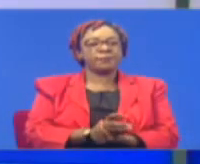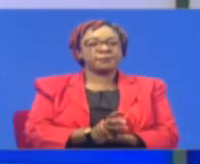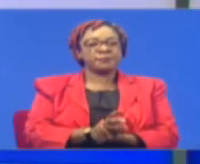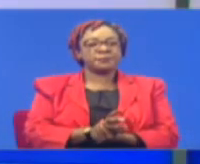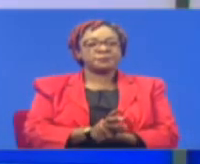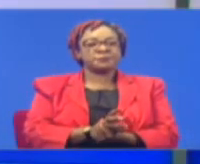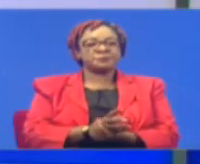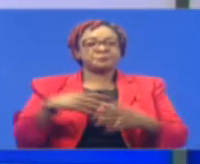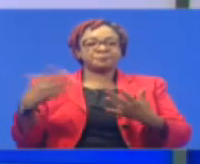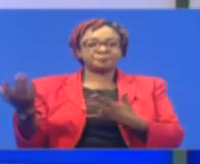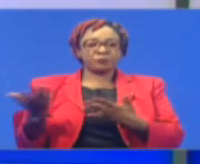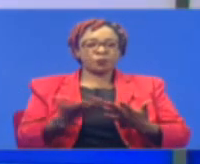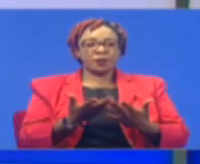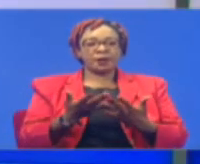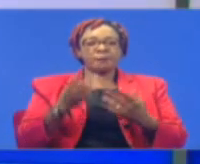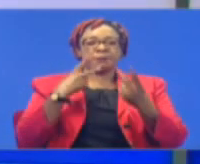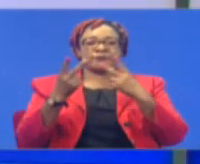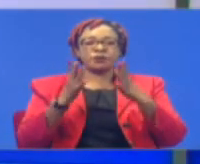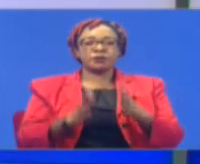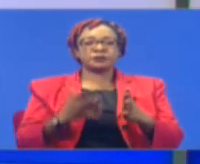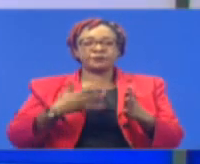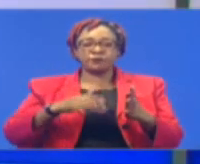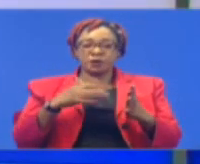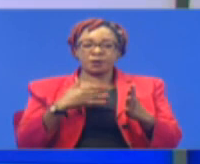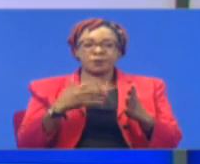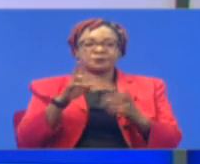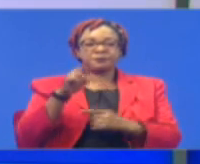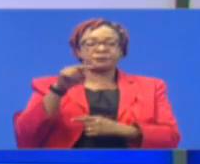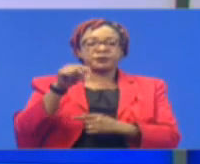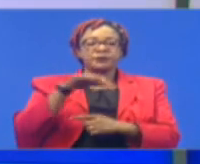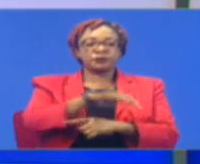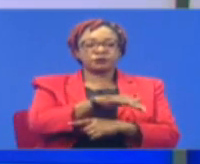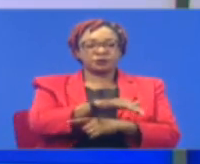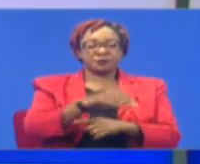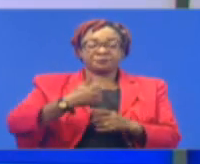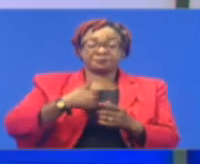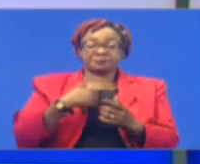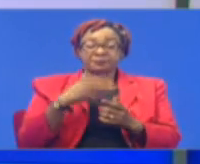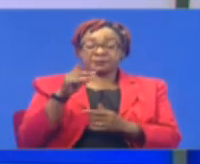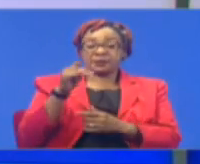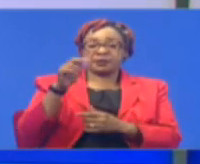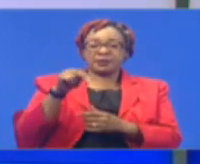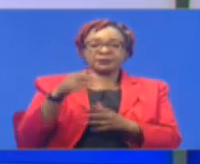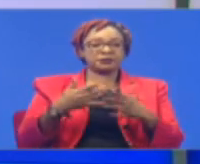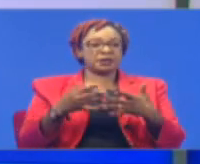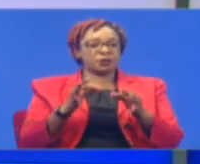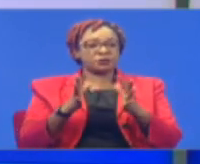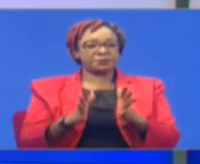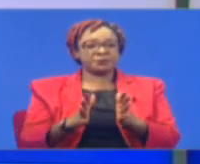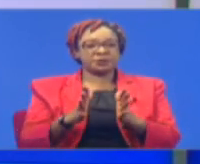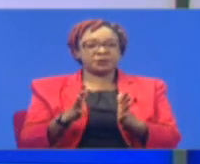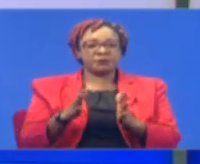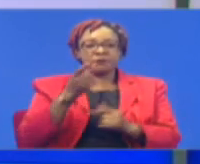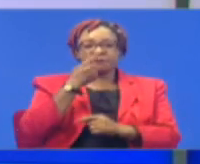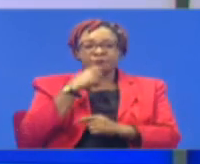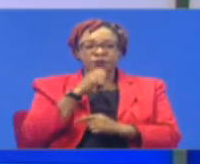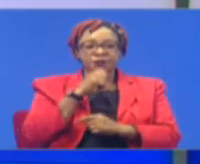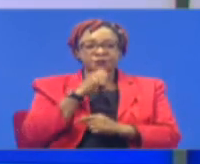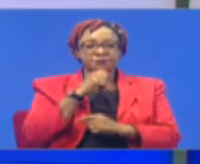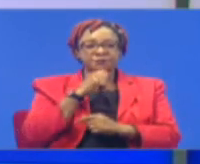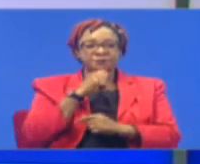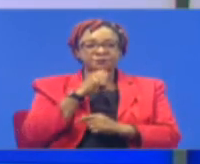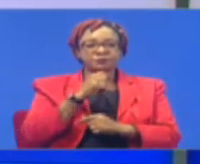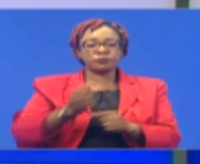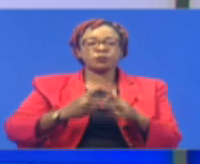Naam, karibu tena mtazamaji kwa taarifa hizi za NTV jioni. Kwa kina mimi ni Daniel Mule, katika lugha ishara leo tunaye Flora Atieno. Tunaanzia kwa